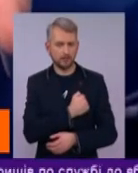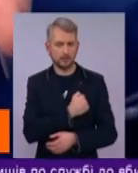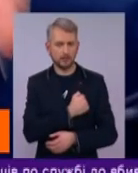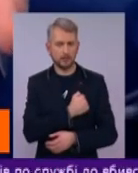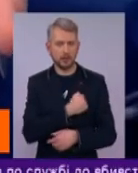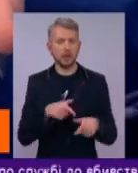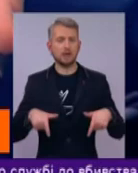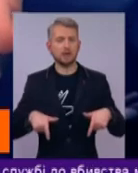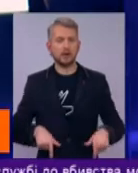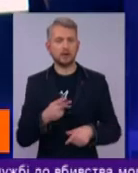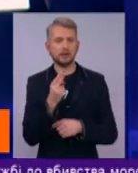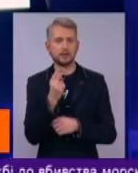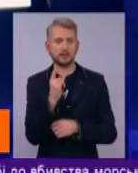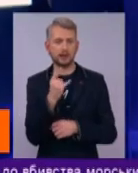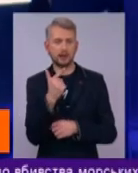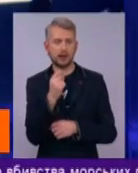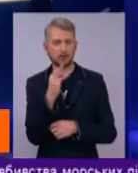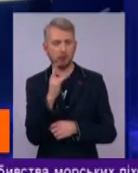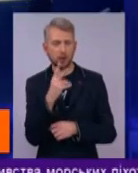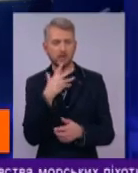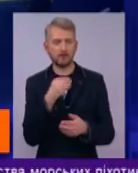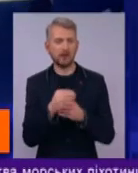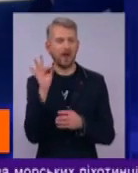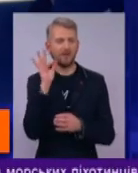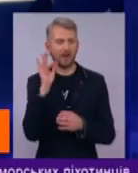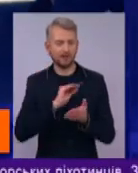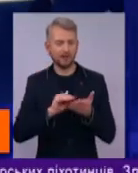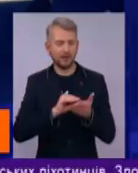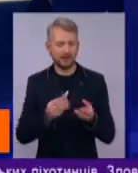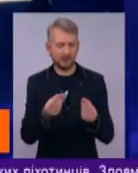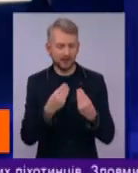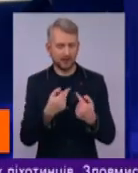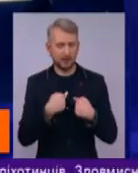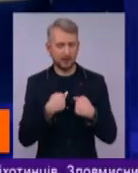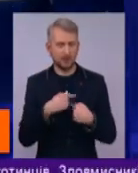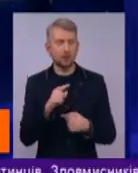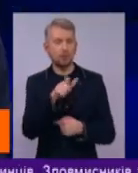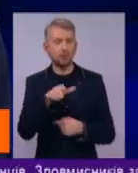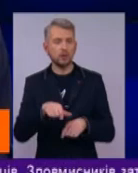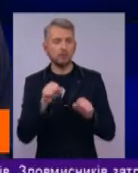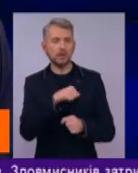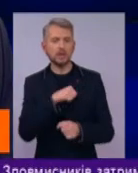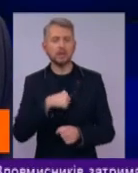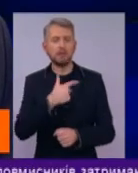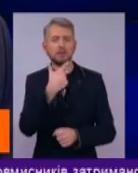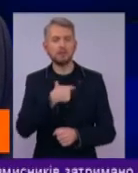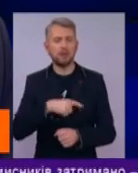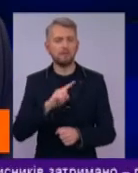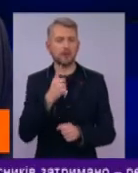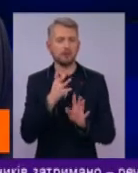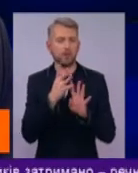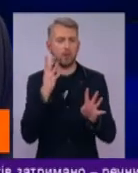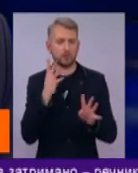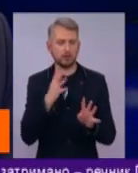генерал Цыганок, свои афганские записки передал нам, чтобы люди могли сами себя, в первую